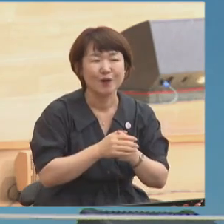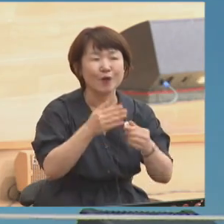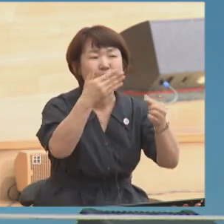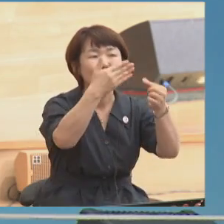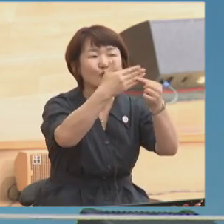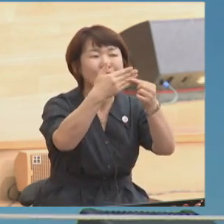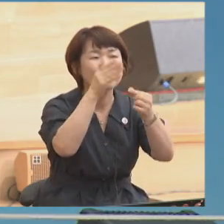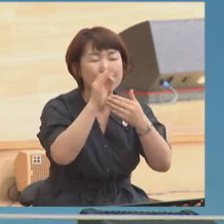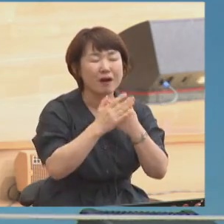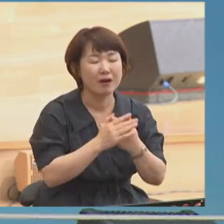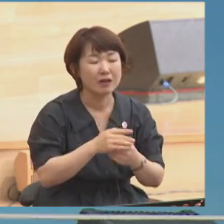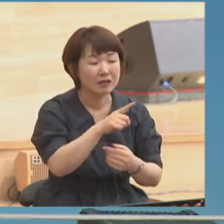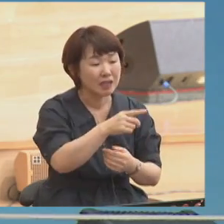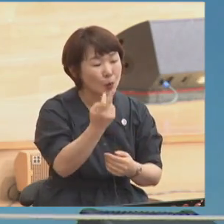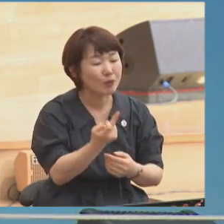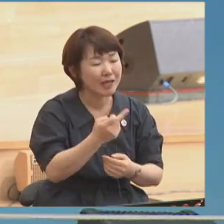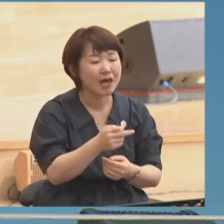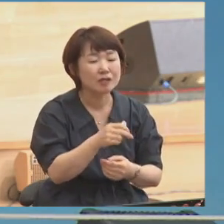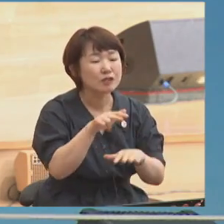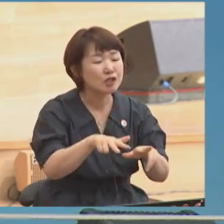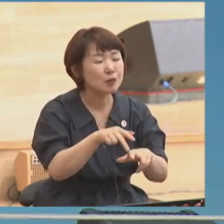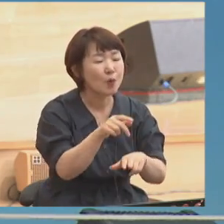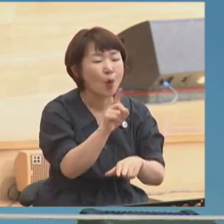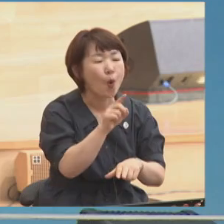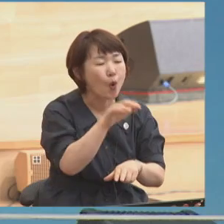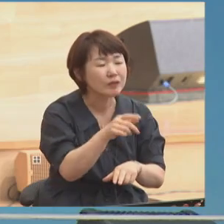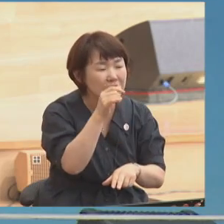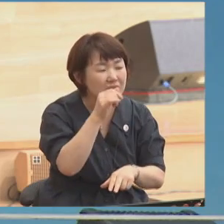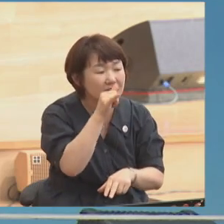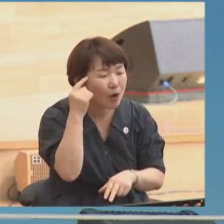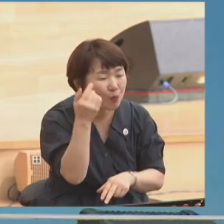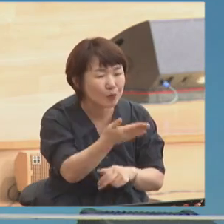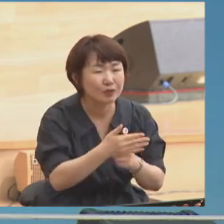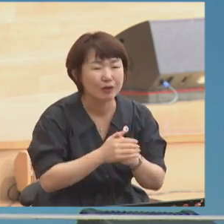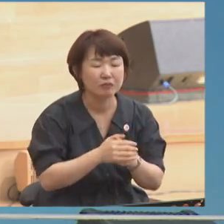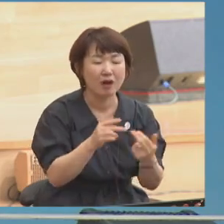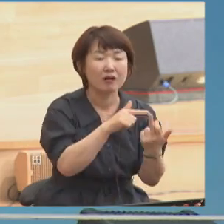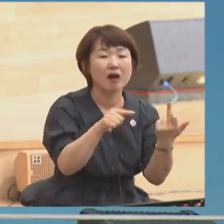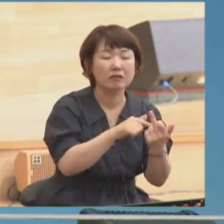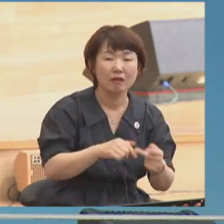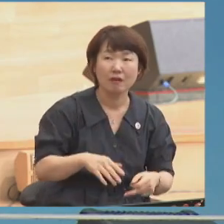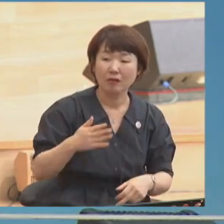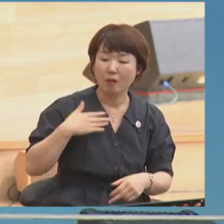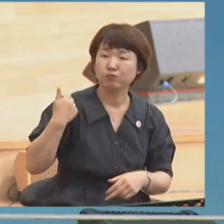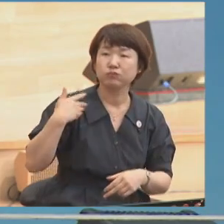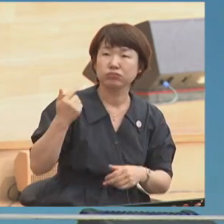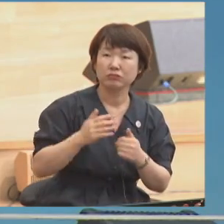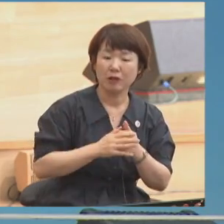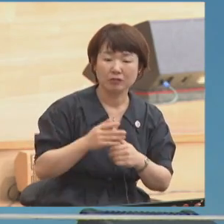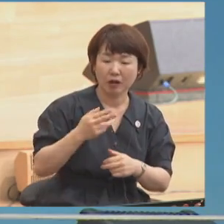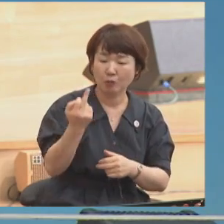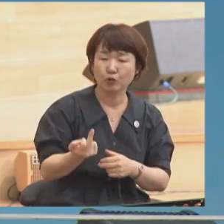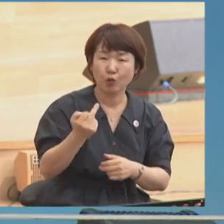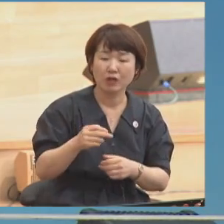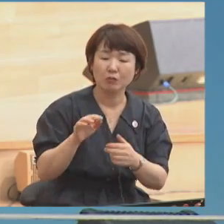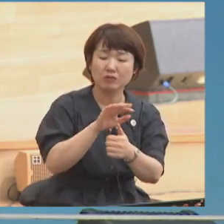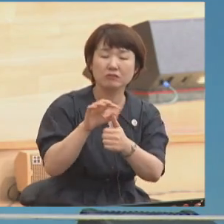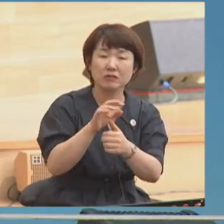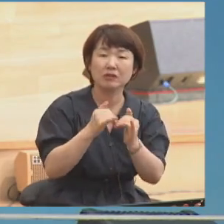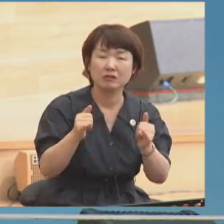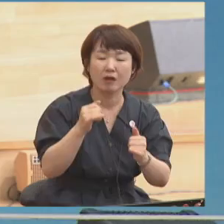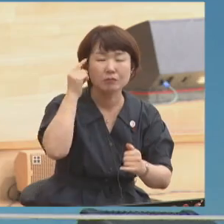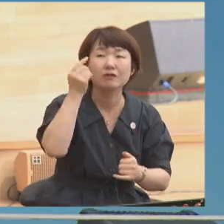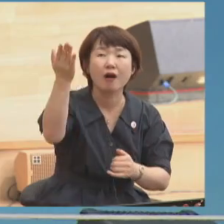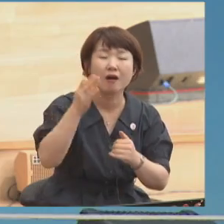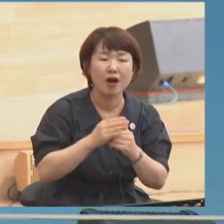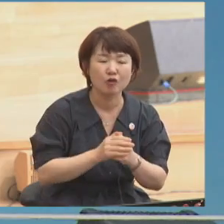네 아우 아벨이 어딨냐라고 그렇게 얘기를 해요. 그러니까 이제 가인이 내가 알지 못하나이다, 내가 아우를 지키는 자니까